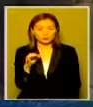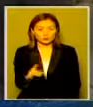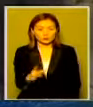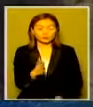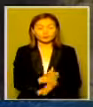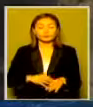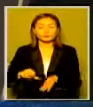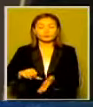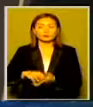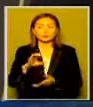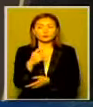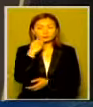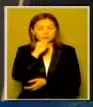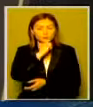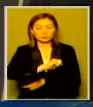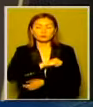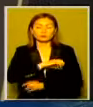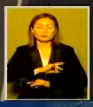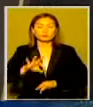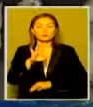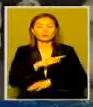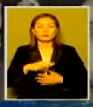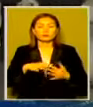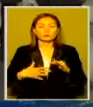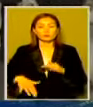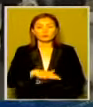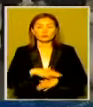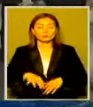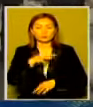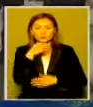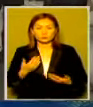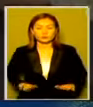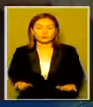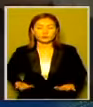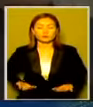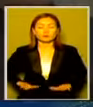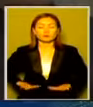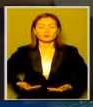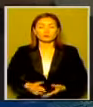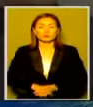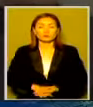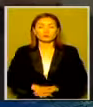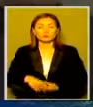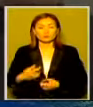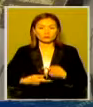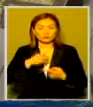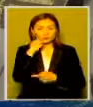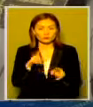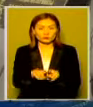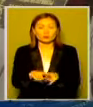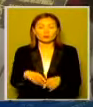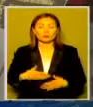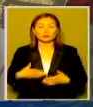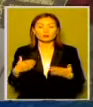и председатель Совета ветеранов, которые рассказали односельчанам о нравственном жизненном пути фронтовика. Потомки ветерана также